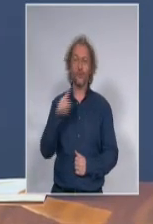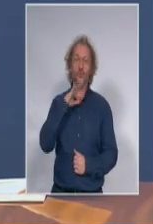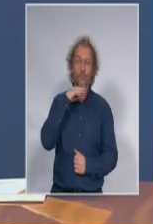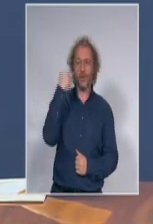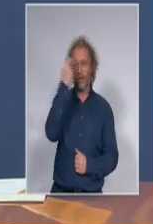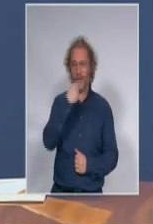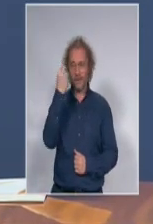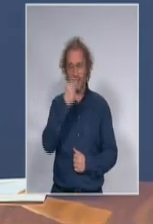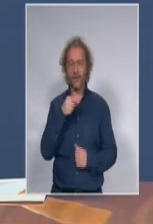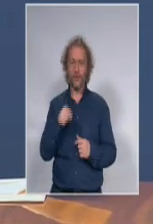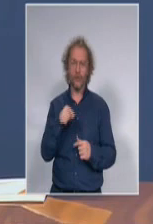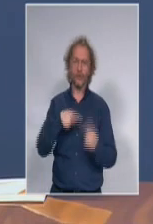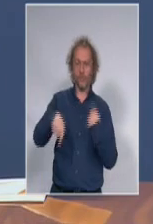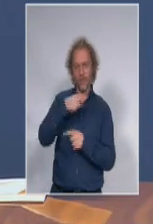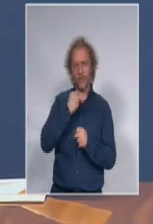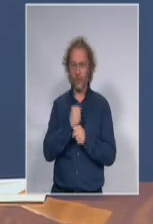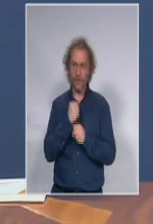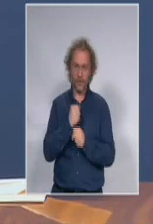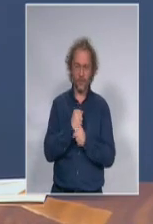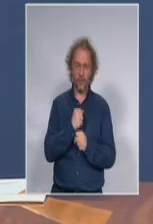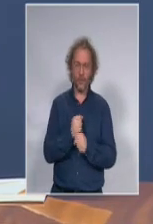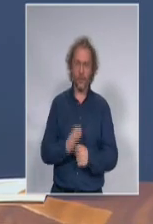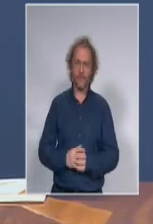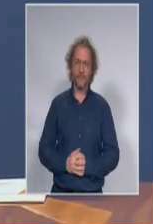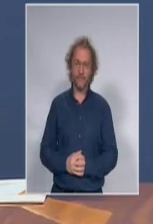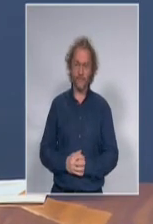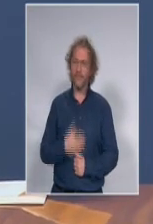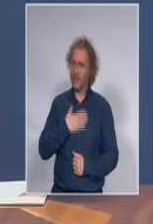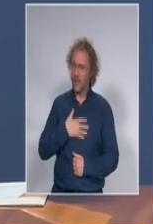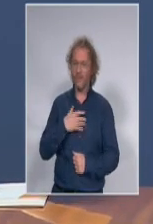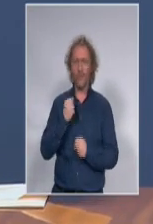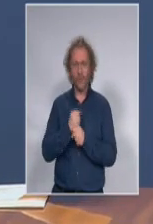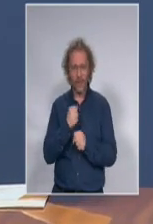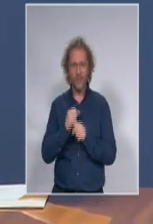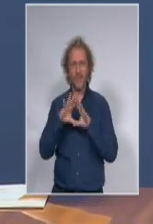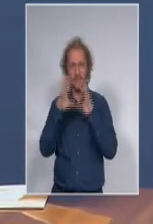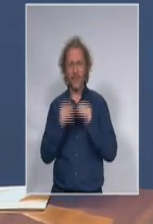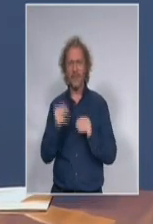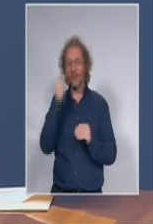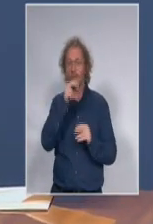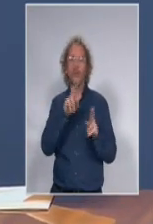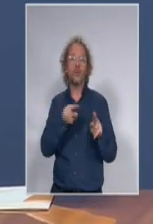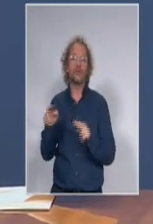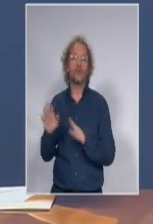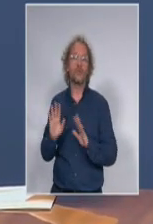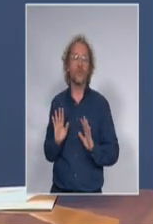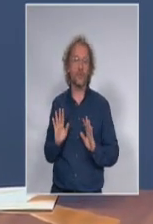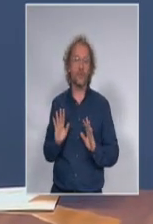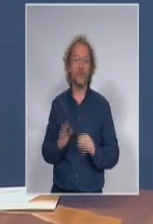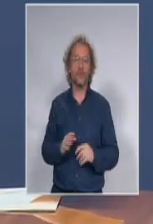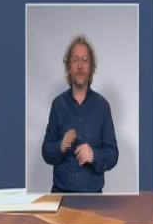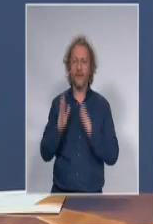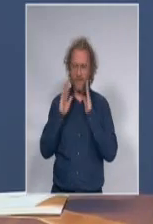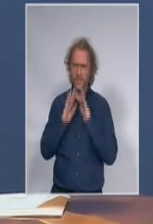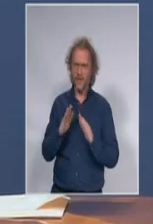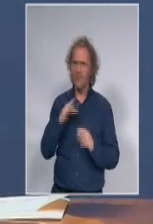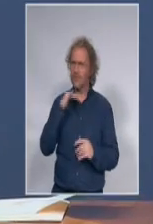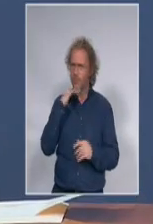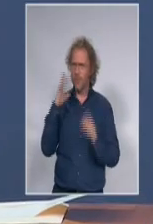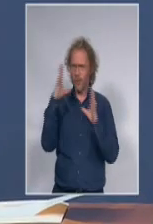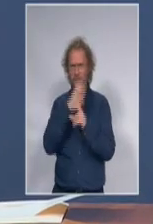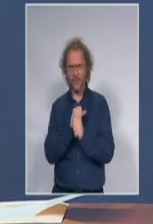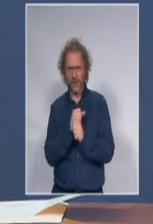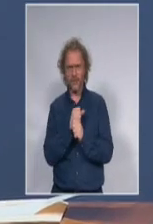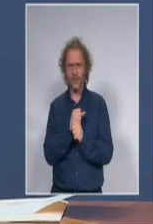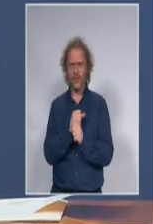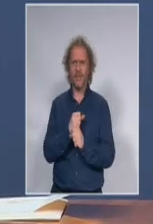uradimo sve što možemo. Tada ćemo se posebno konsultovati. Ja verujem da će u subotu uveču stići kineski eksperti u